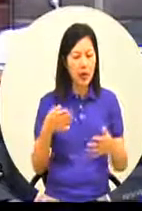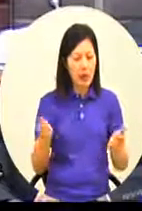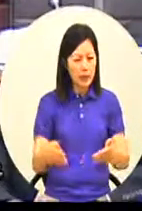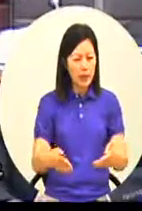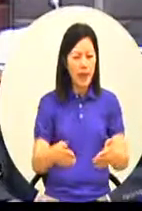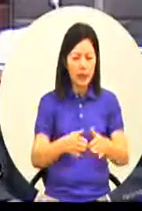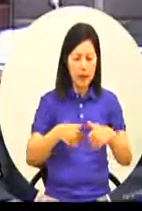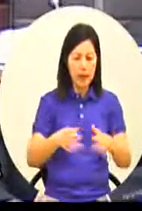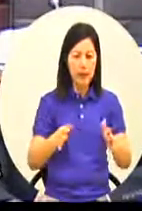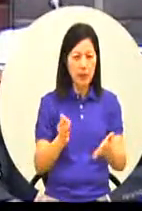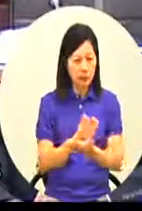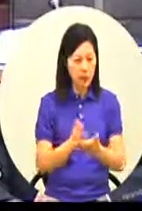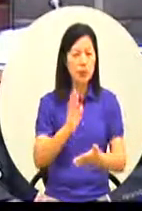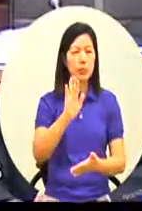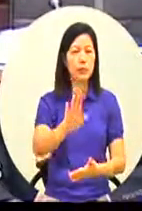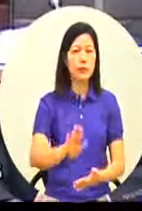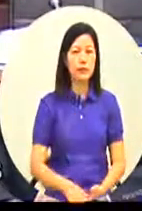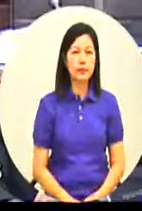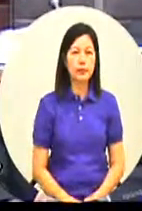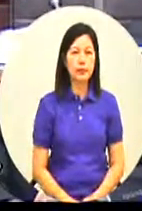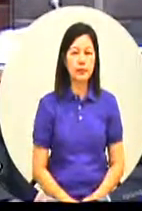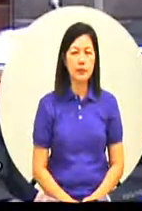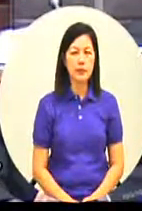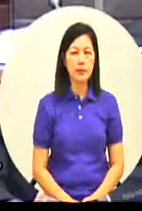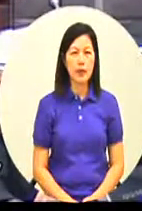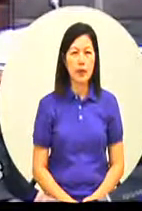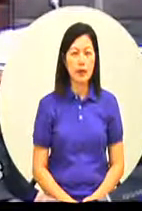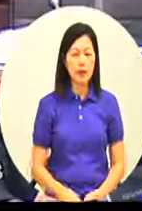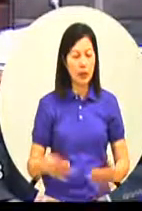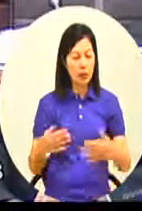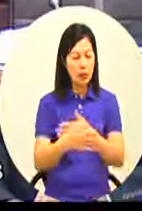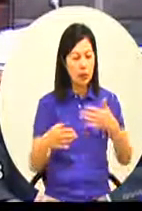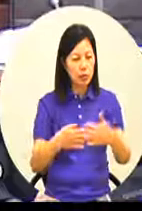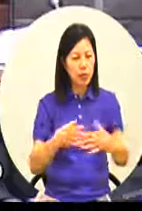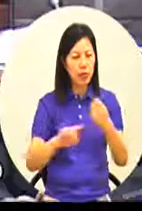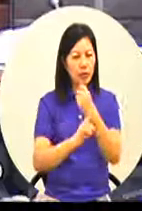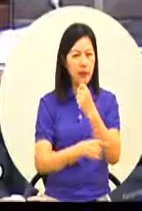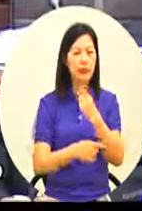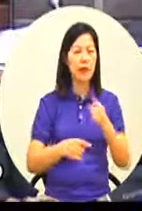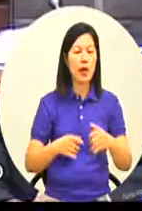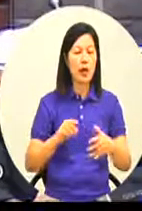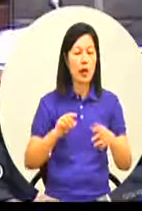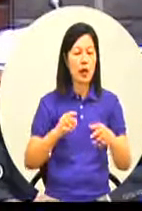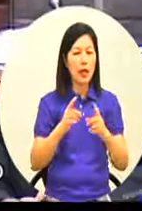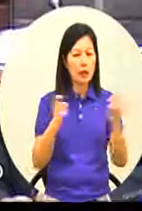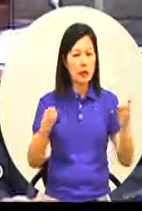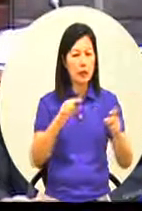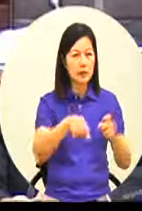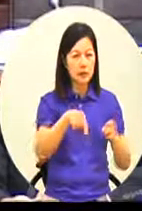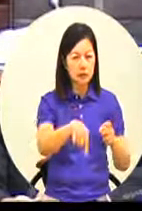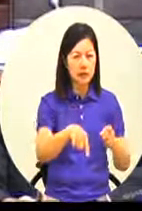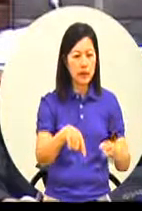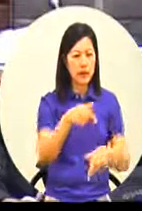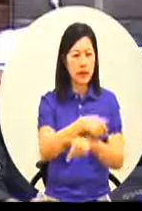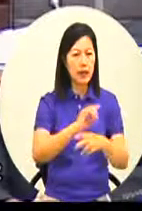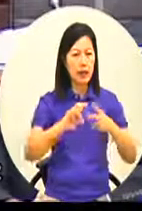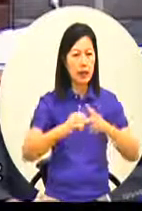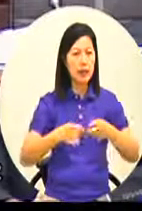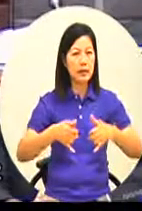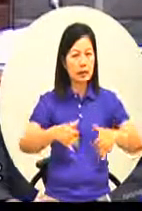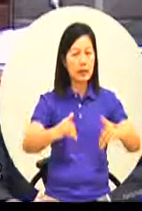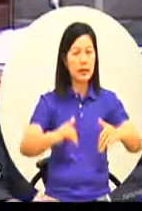啦，哦。建议完的讲到咱通化市南河街27巷这个问题哦，其实我来去